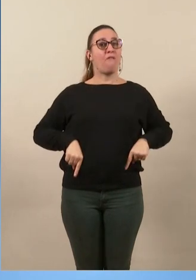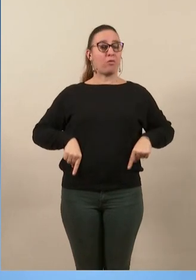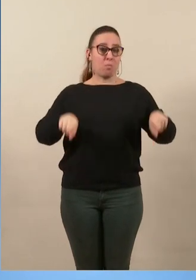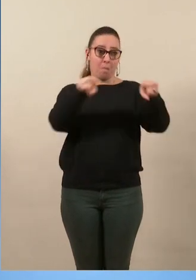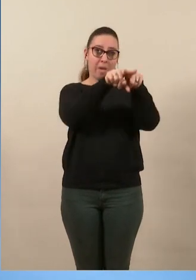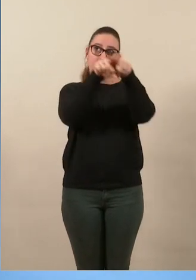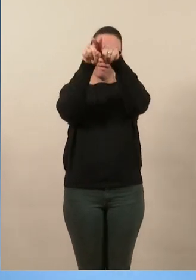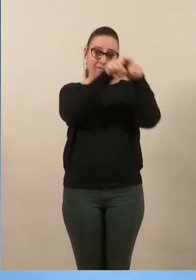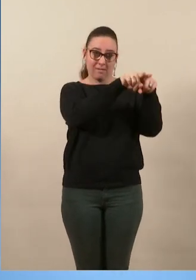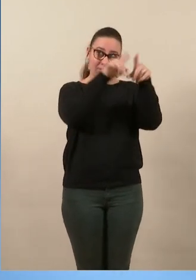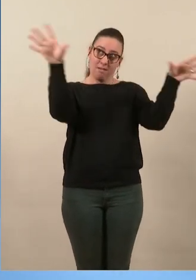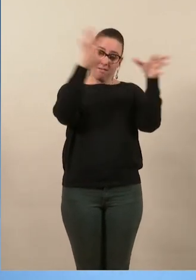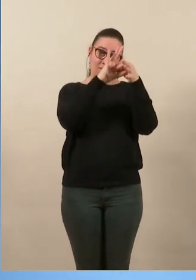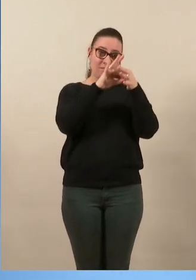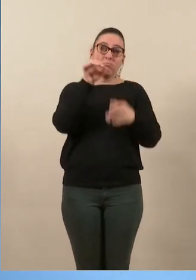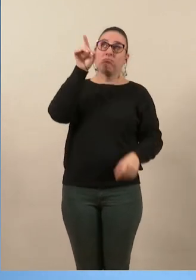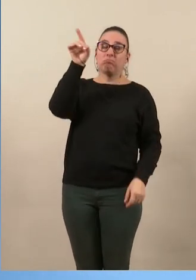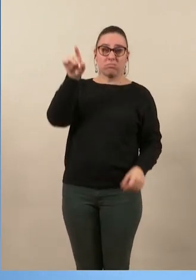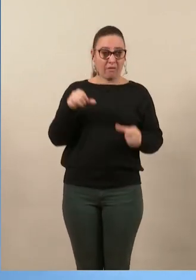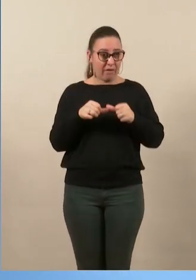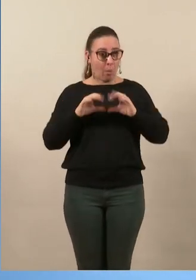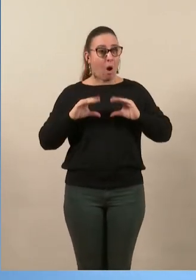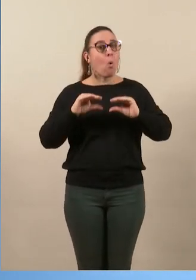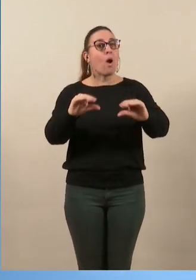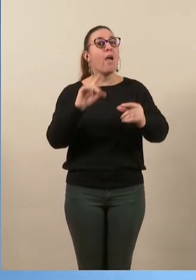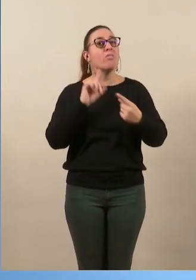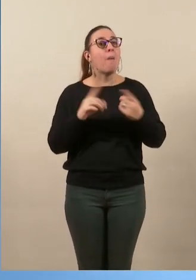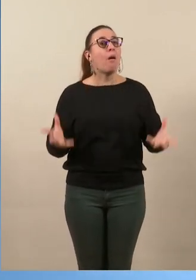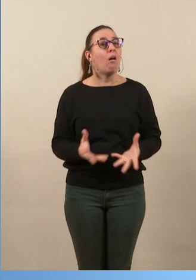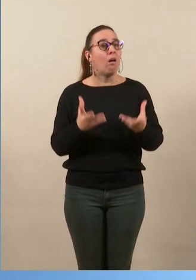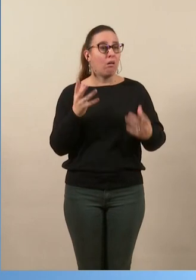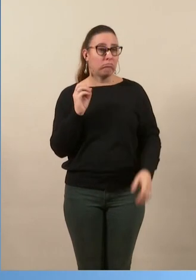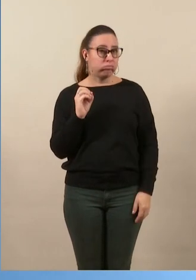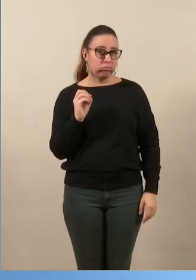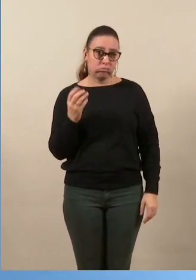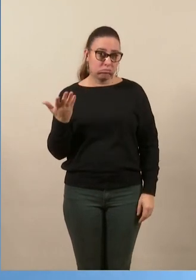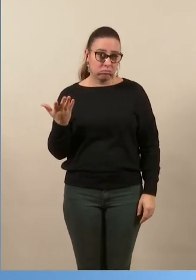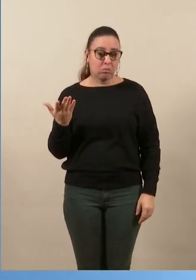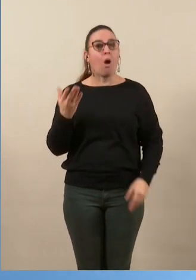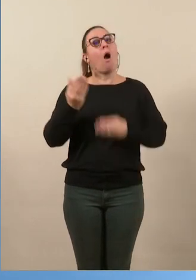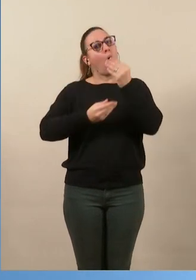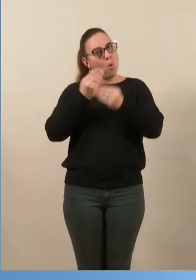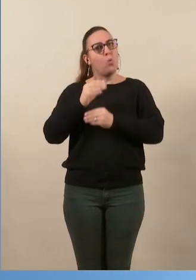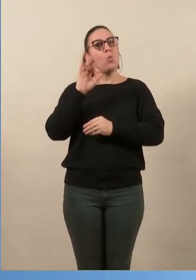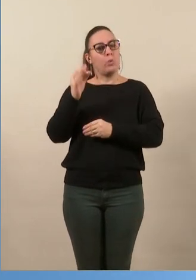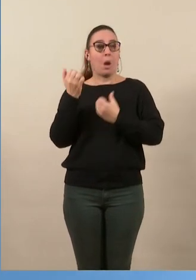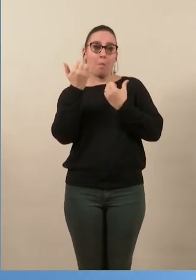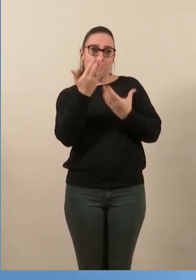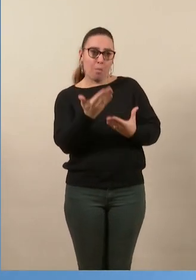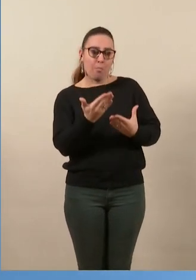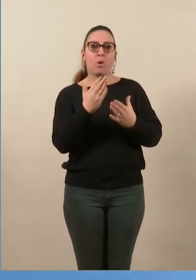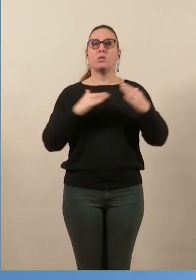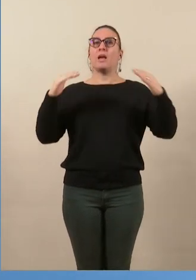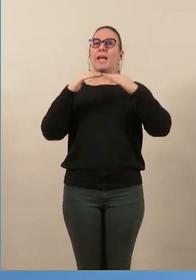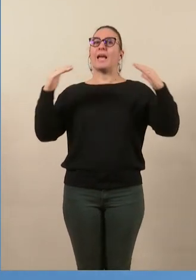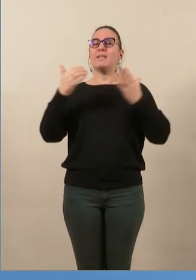connaissance n'a rien fait de très concret sur le sujet en dehors de proposer récemment d'étendre l'indice égalité